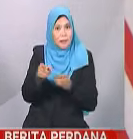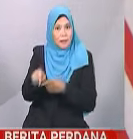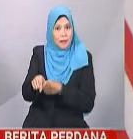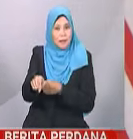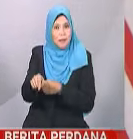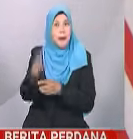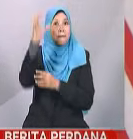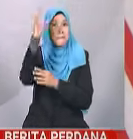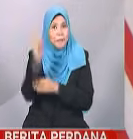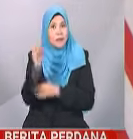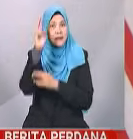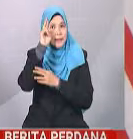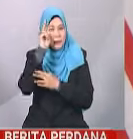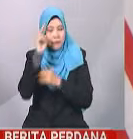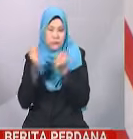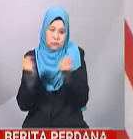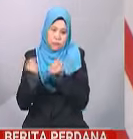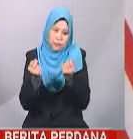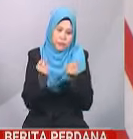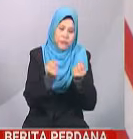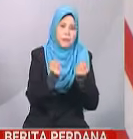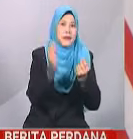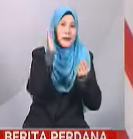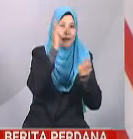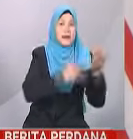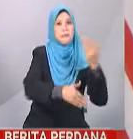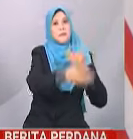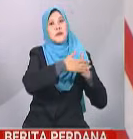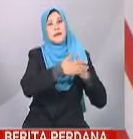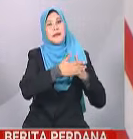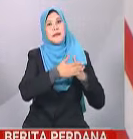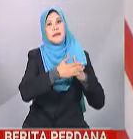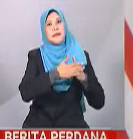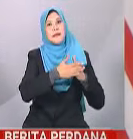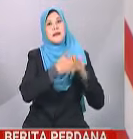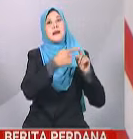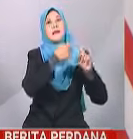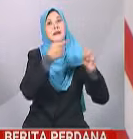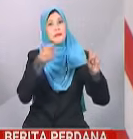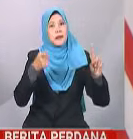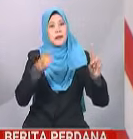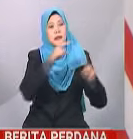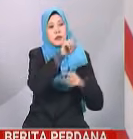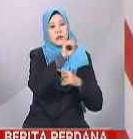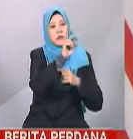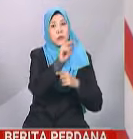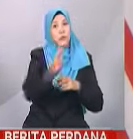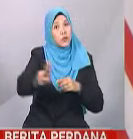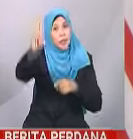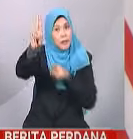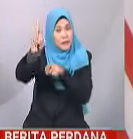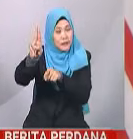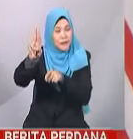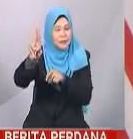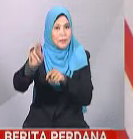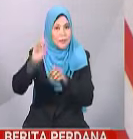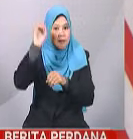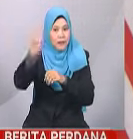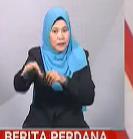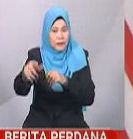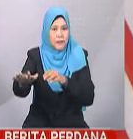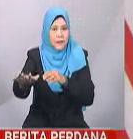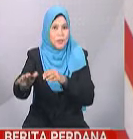bas yang sama akan membawa pulang pelajar-pelajar daripada zon utara untuk dibawa pulang